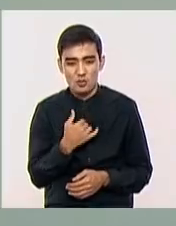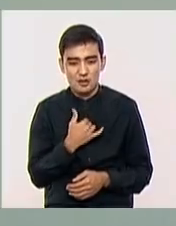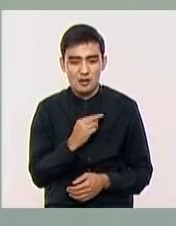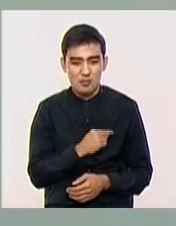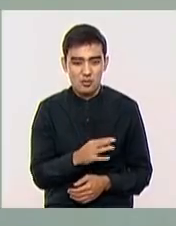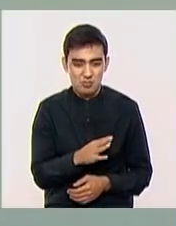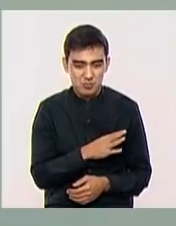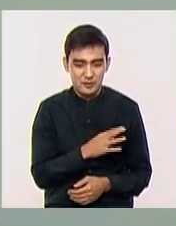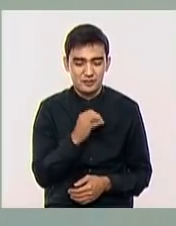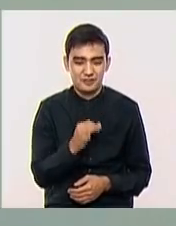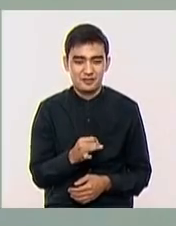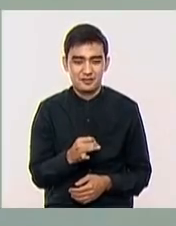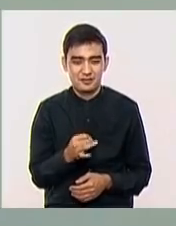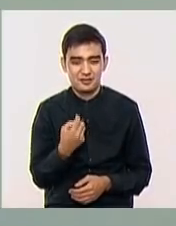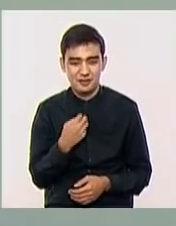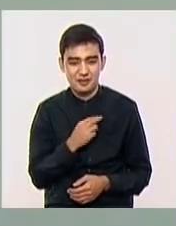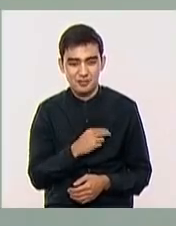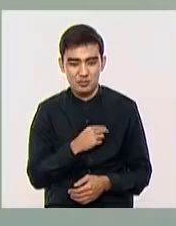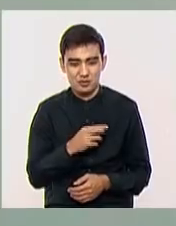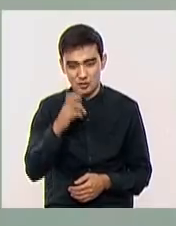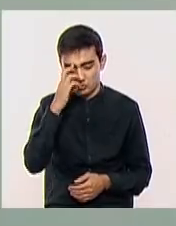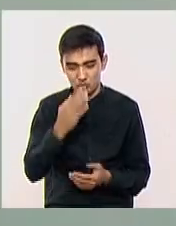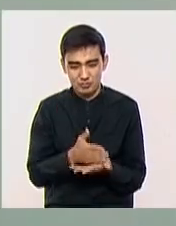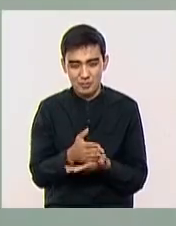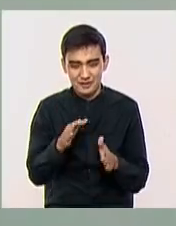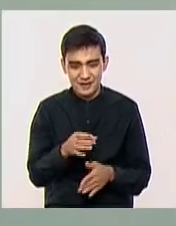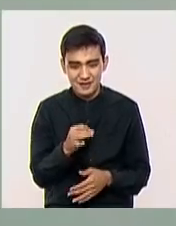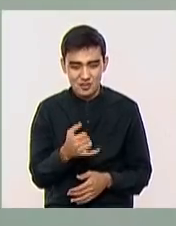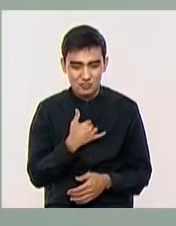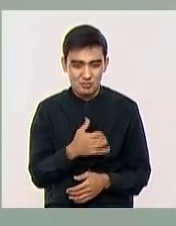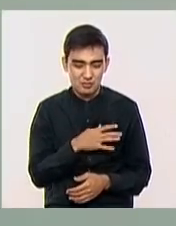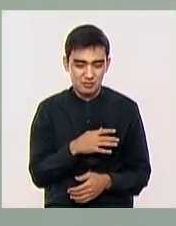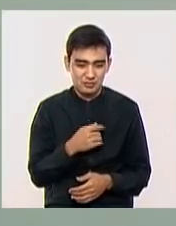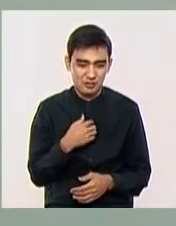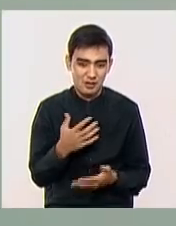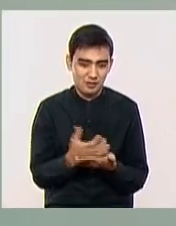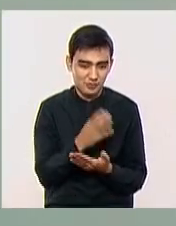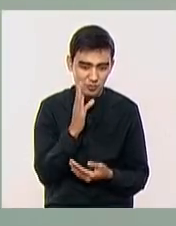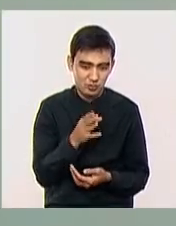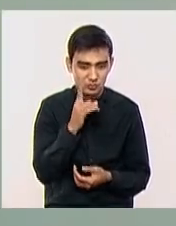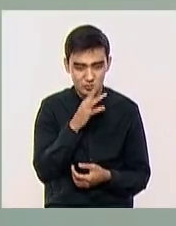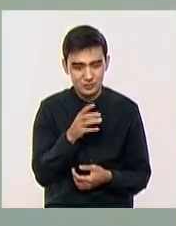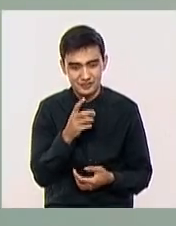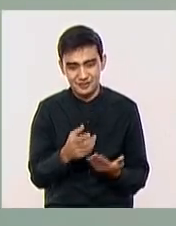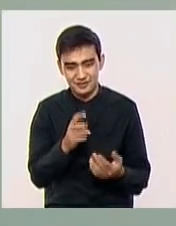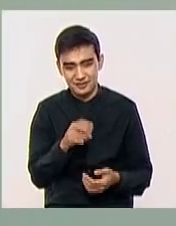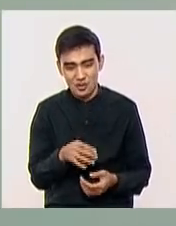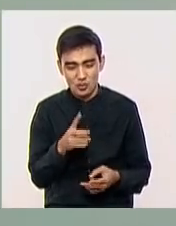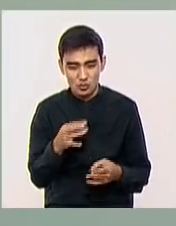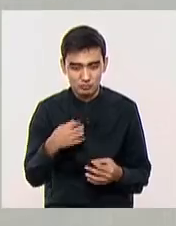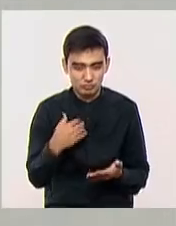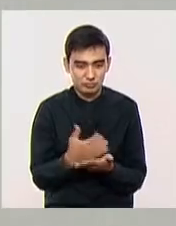работа. Я работала в госучреждении, конечно, у меня были какие-то сомнения, получится ли у меня или нет. Но в